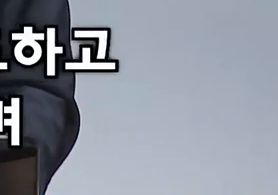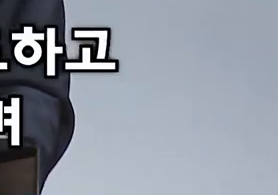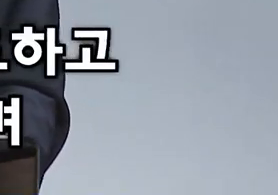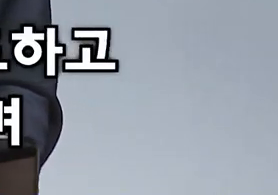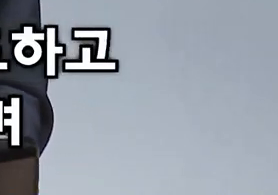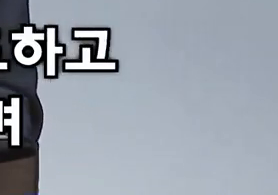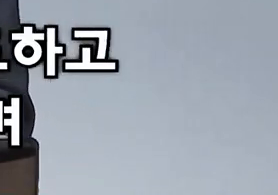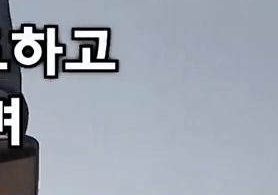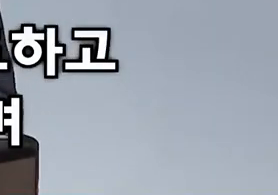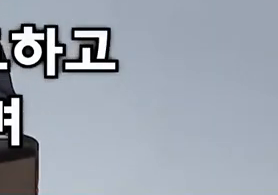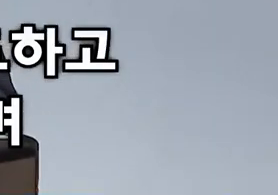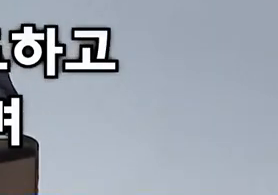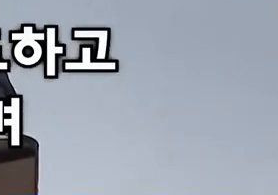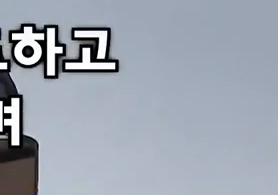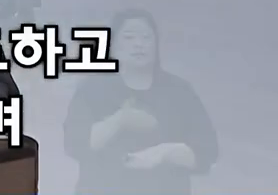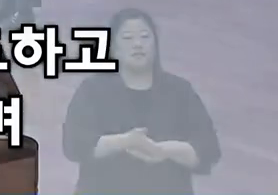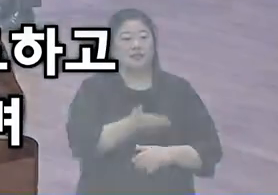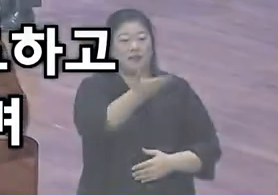감사하오